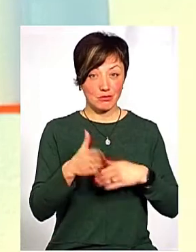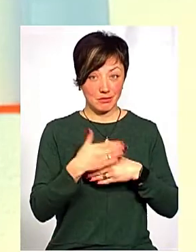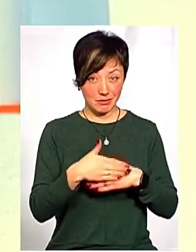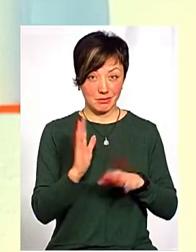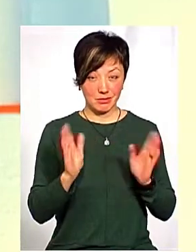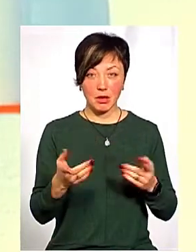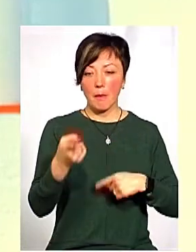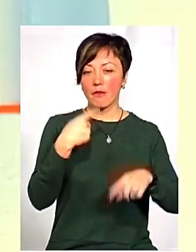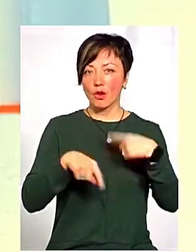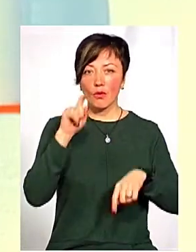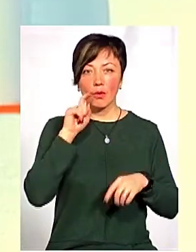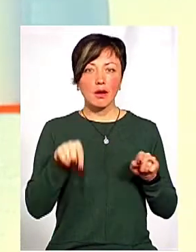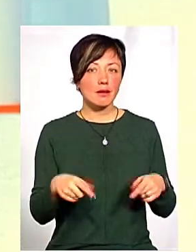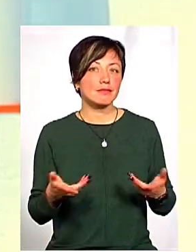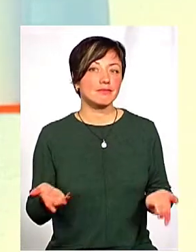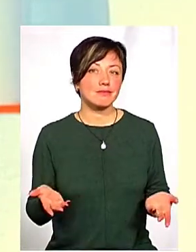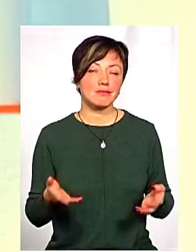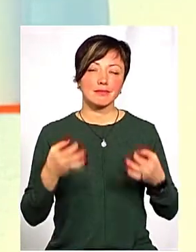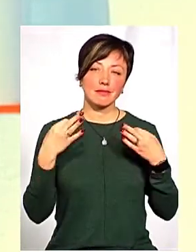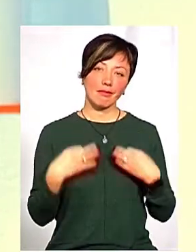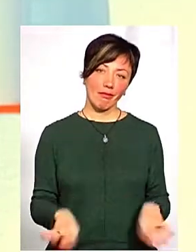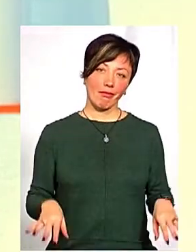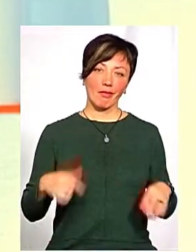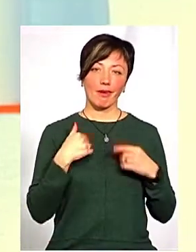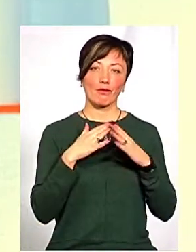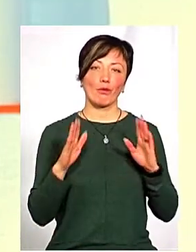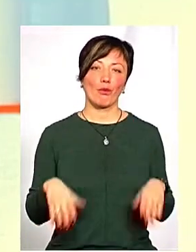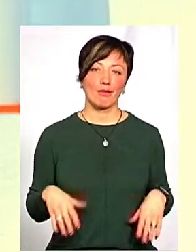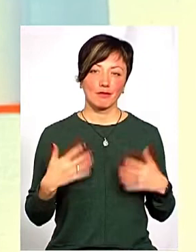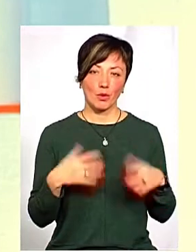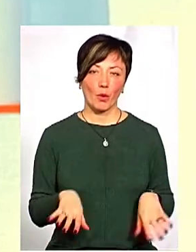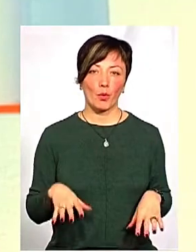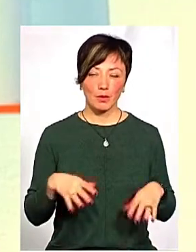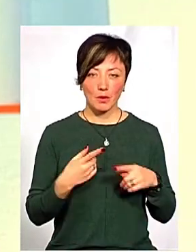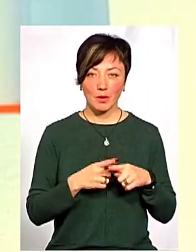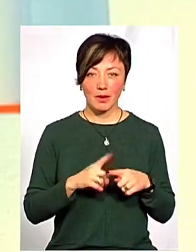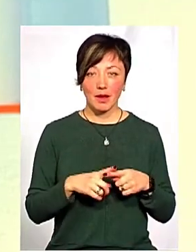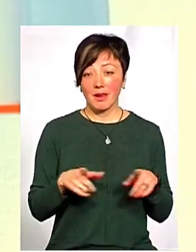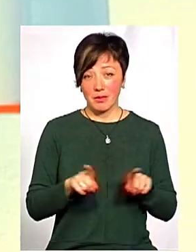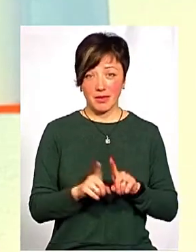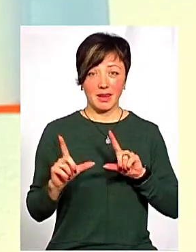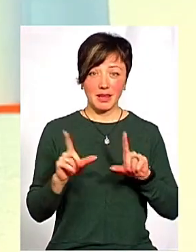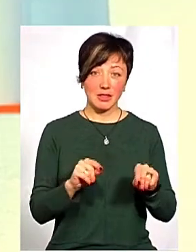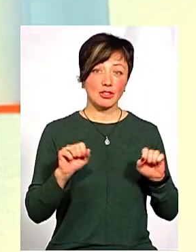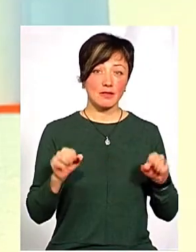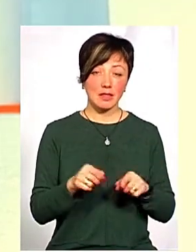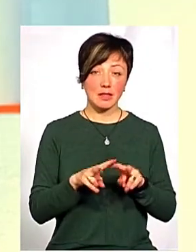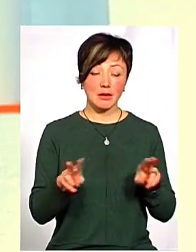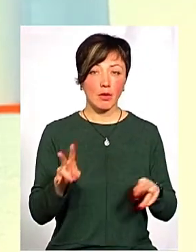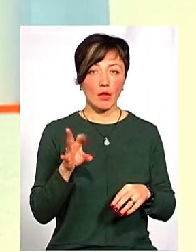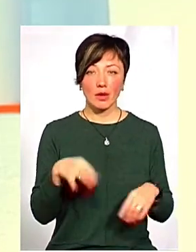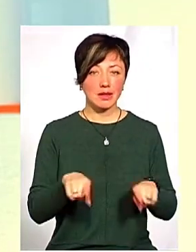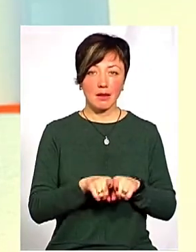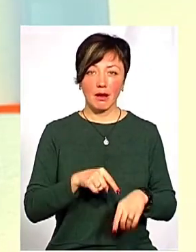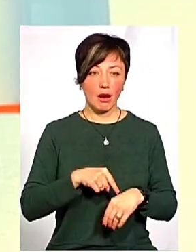Угу. Повертаєшся в Україну, а, розслабився я вдома. І вроді би і їдеш тою самою швидкістю, але вже